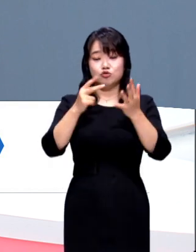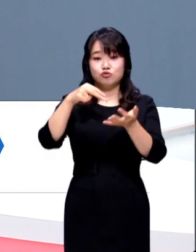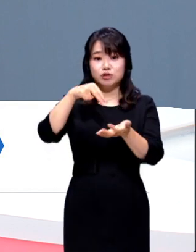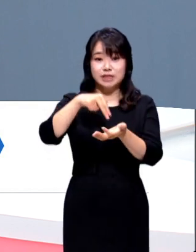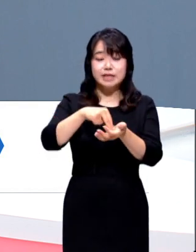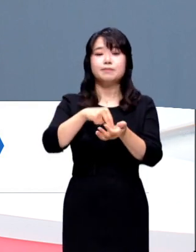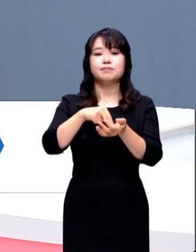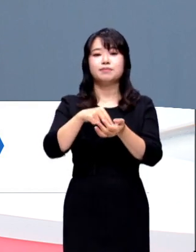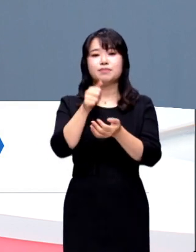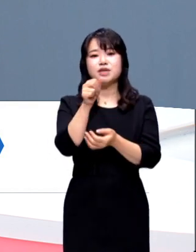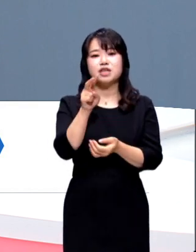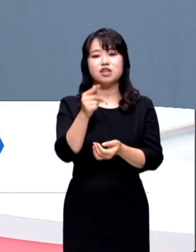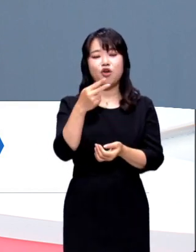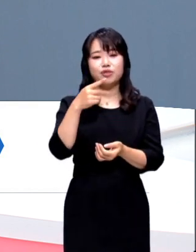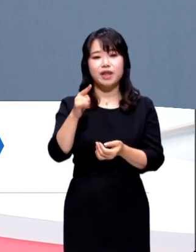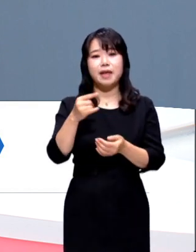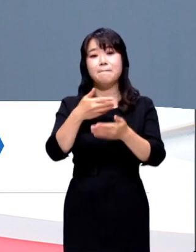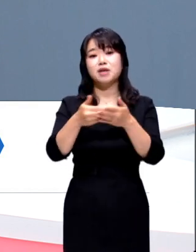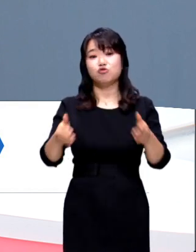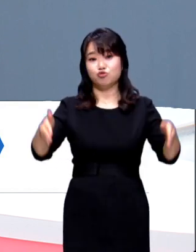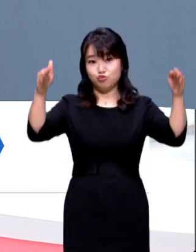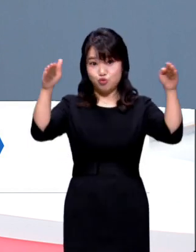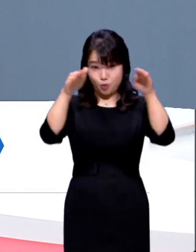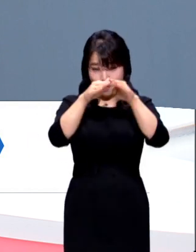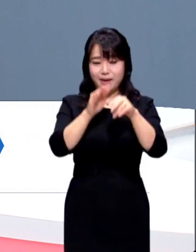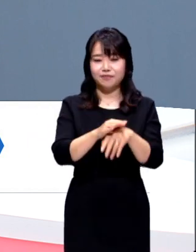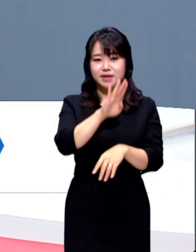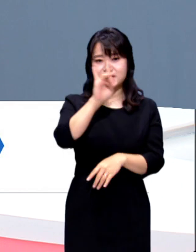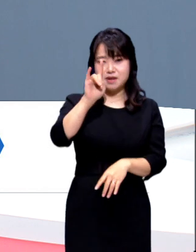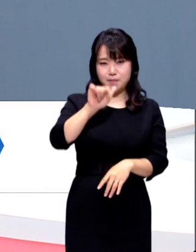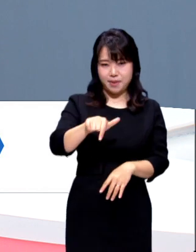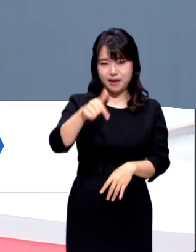대표하는 소장품인 백남준의 다다익선,